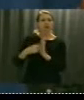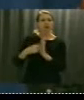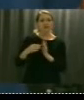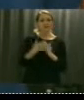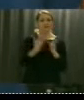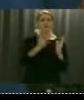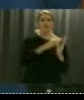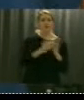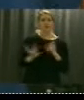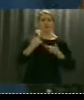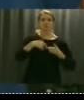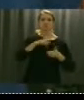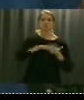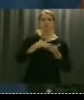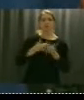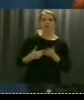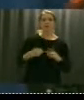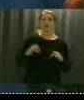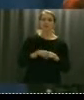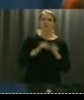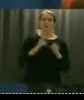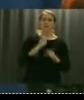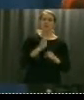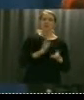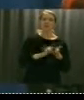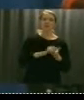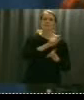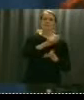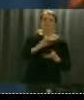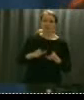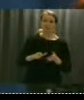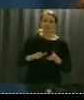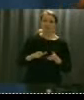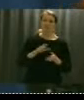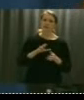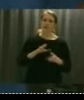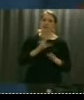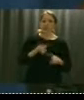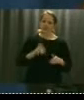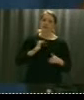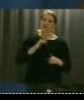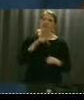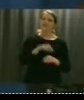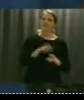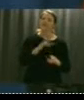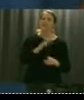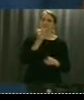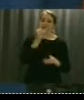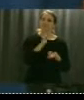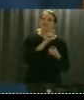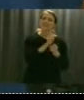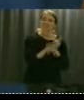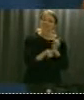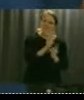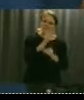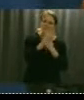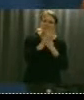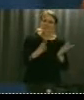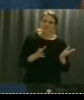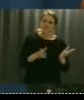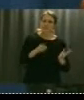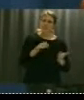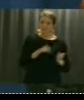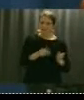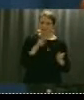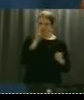städer ingår i nätverket och att närmare 20 författare har omfattats kan kanske peka på att det kan anses